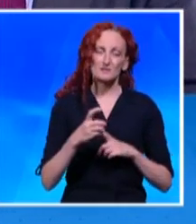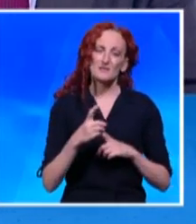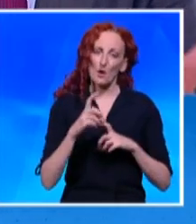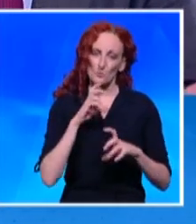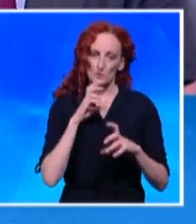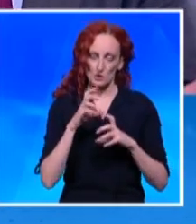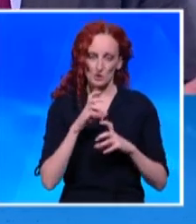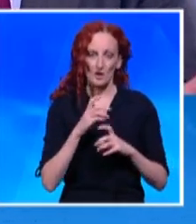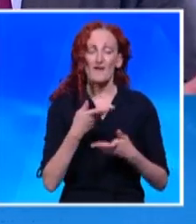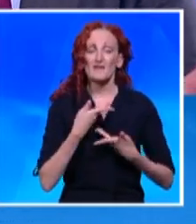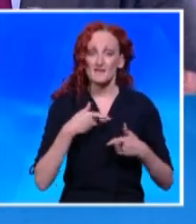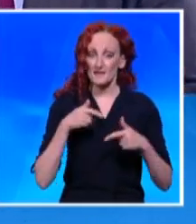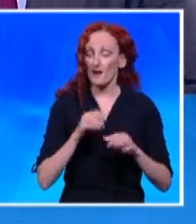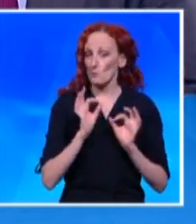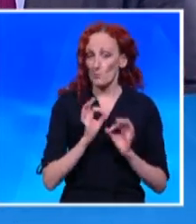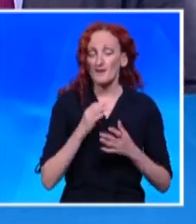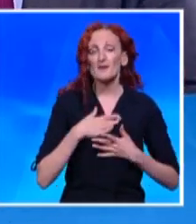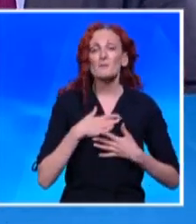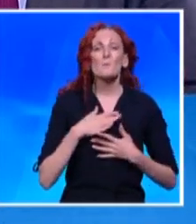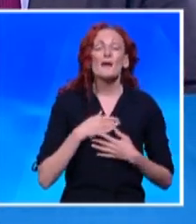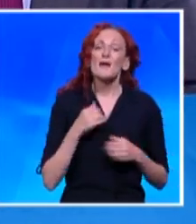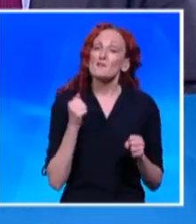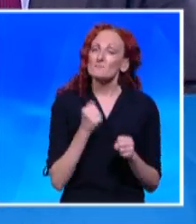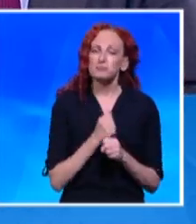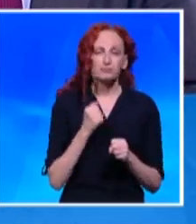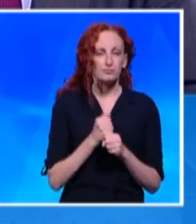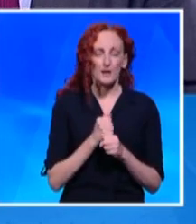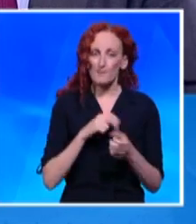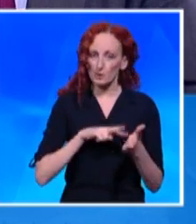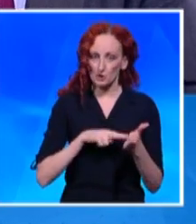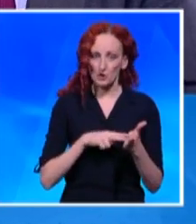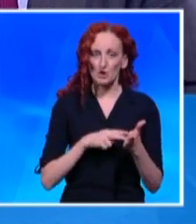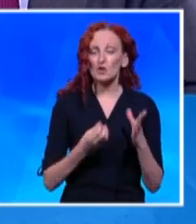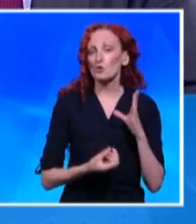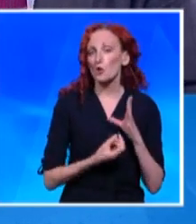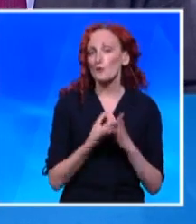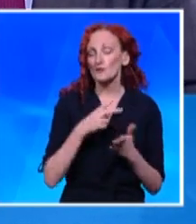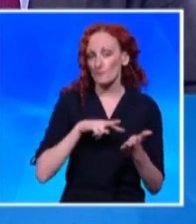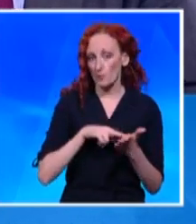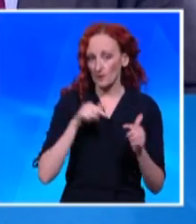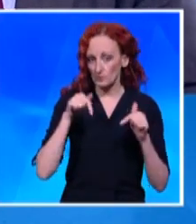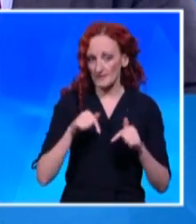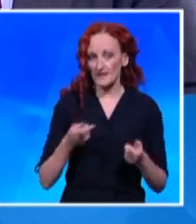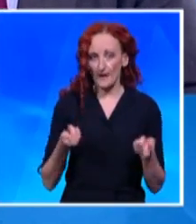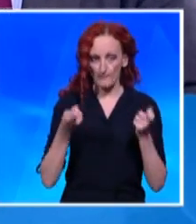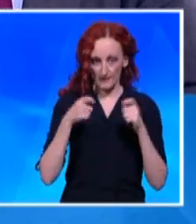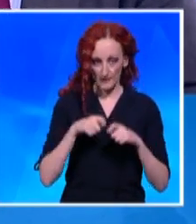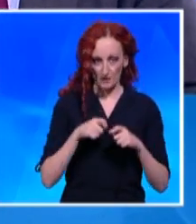имаме в момента действащи планове, но новите планове сега приключват. Така че това, което се